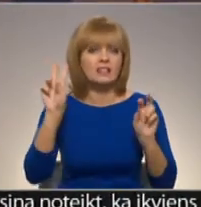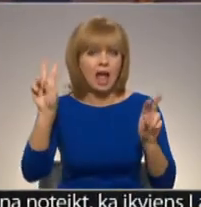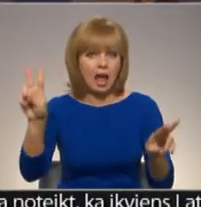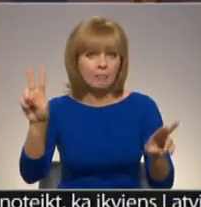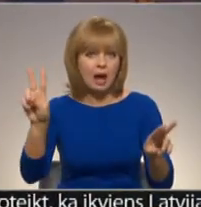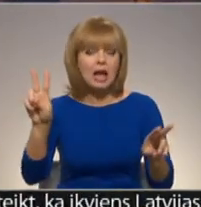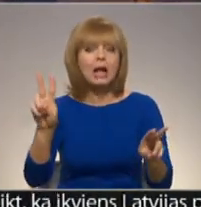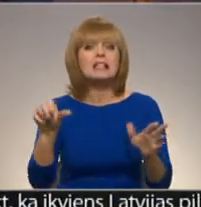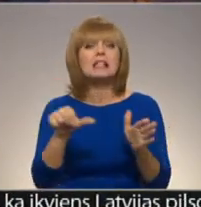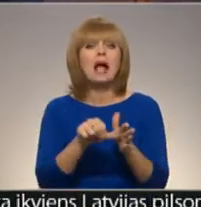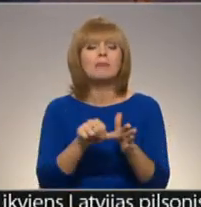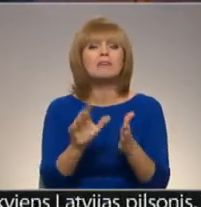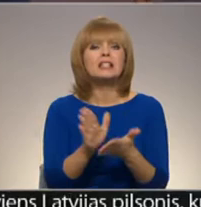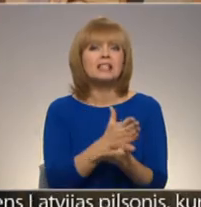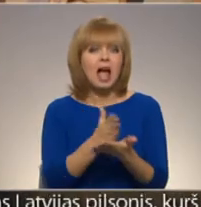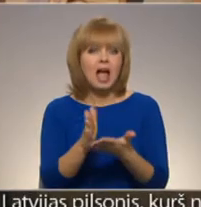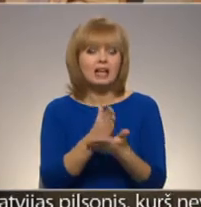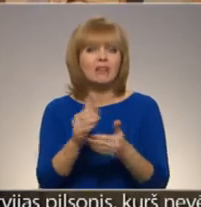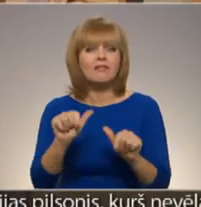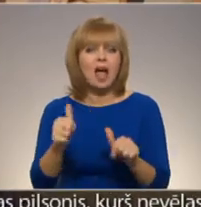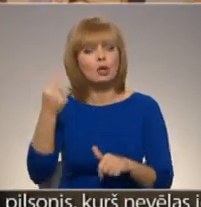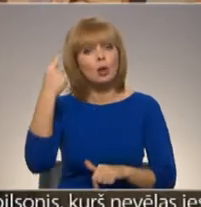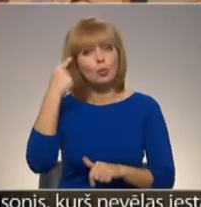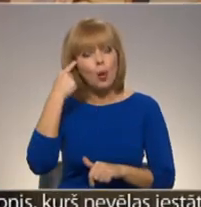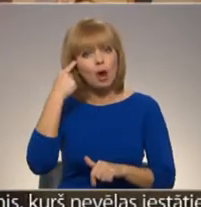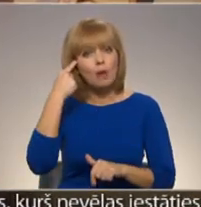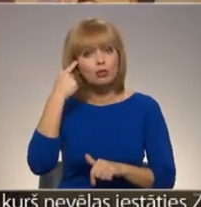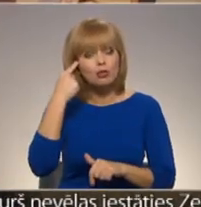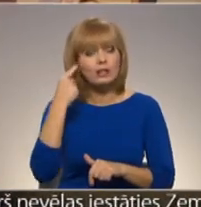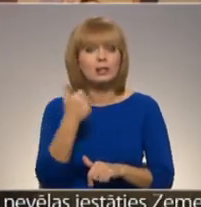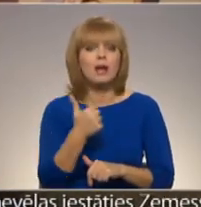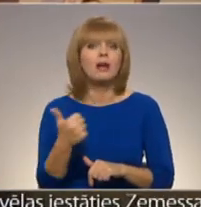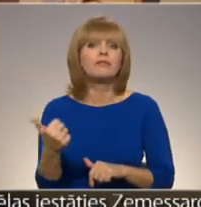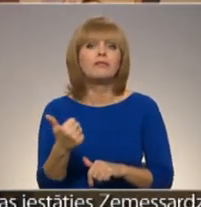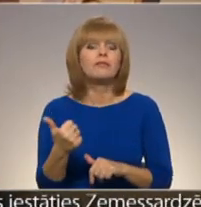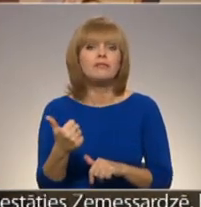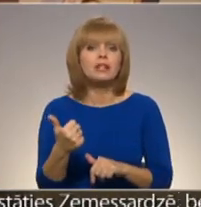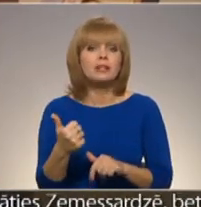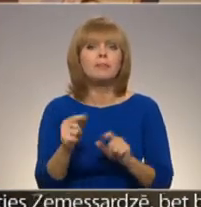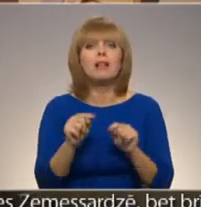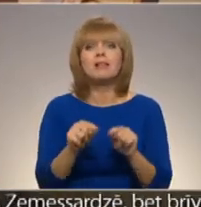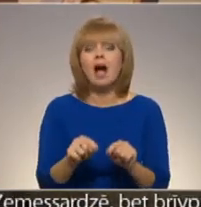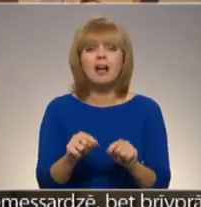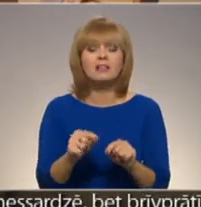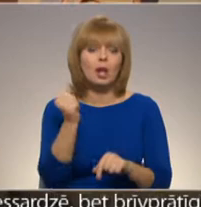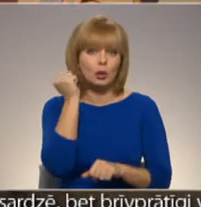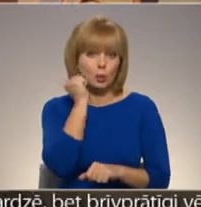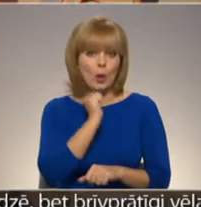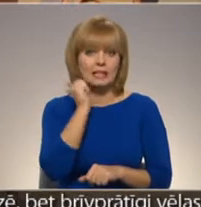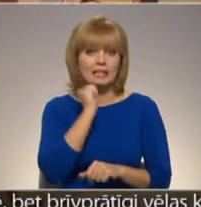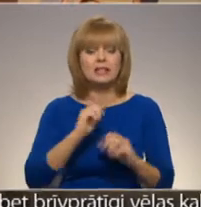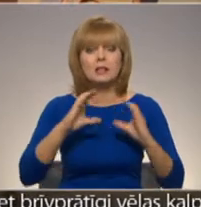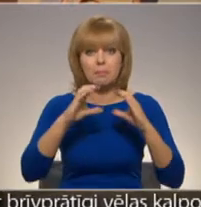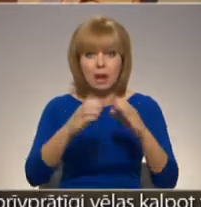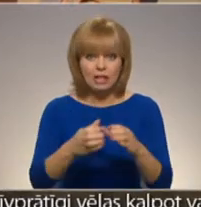veida slepkavas domāšanas veids, kāds viņam ir. Un tās ir tik jocīgas pasaules, ja tu